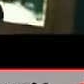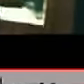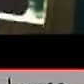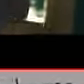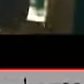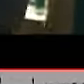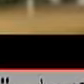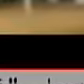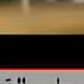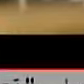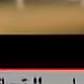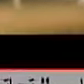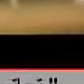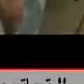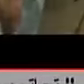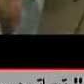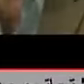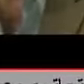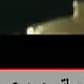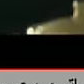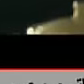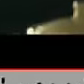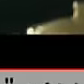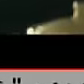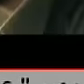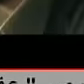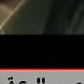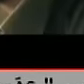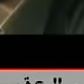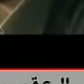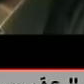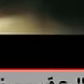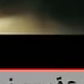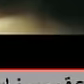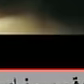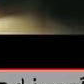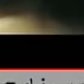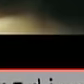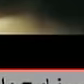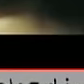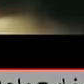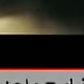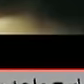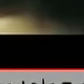بتحبها؟ انا على قد ما حبيتها كنت داخل على جواز، على قد ما صعبت عليا انها اختارت واحد